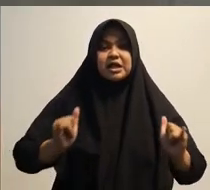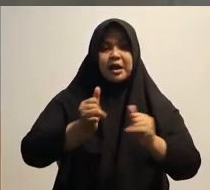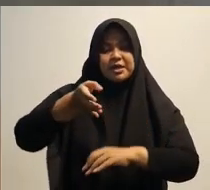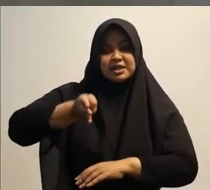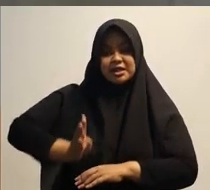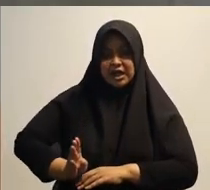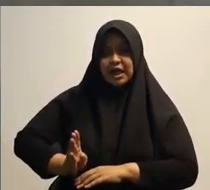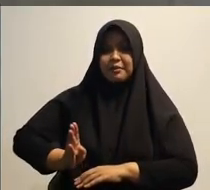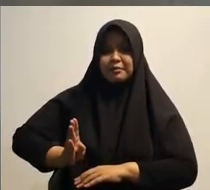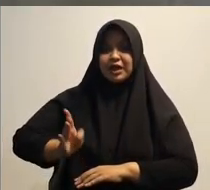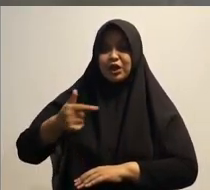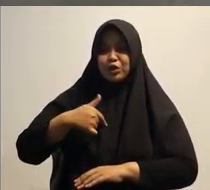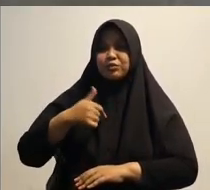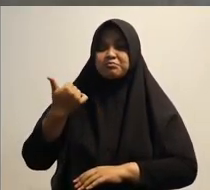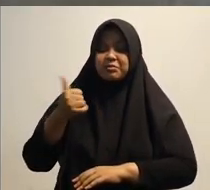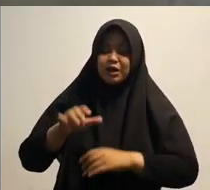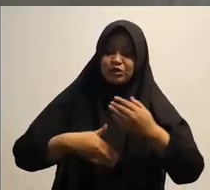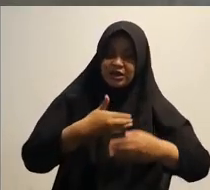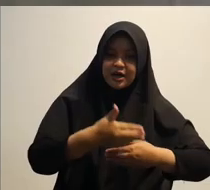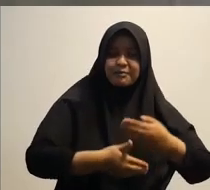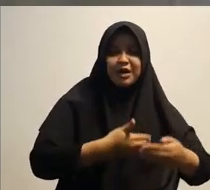kemudian diterapkan ya, Wak? Iya.